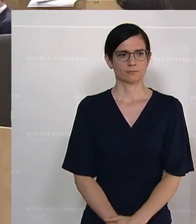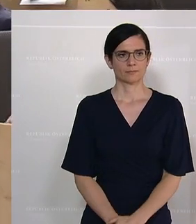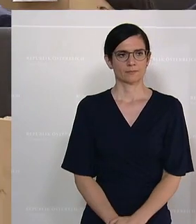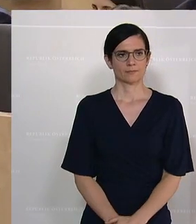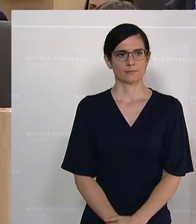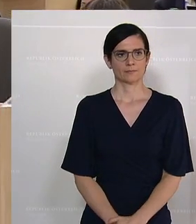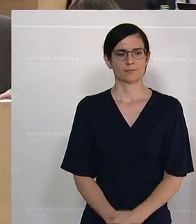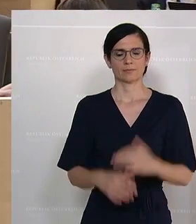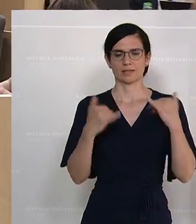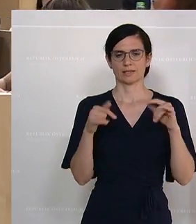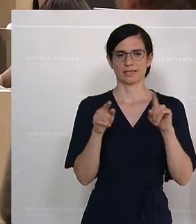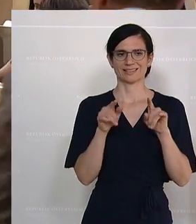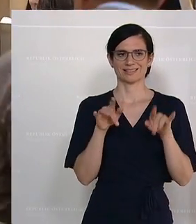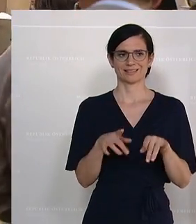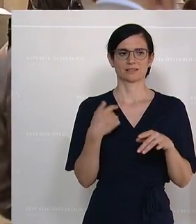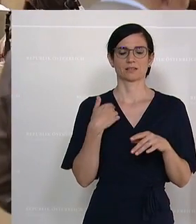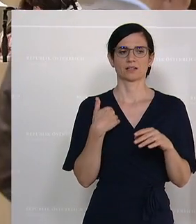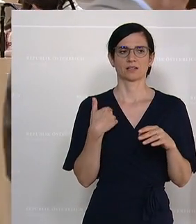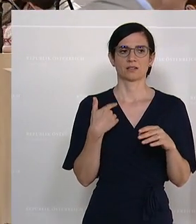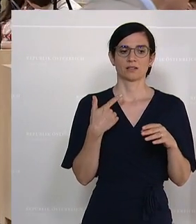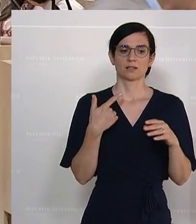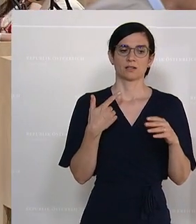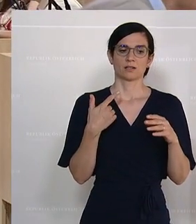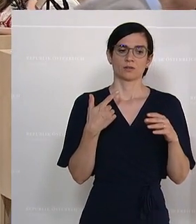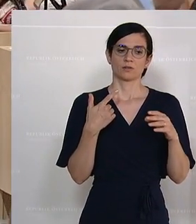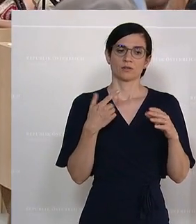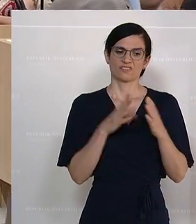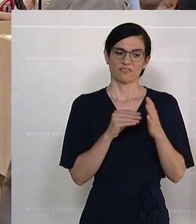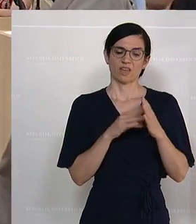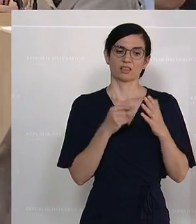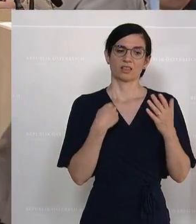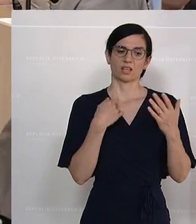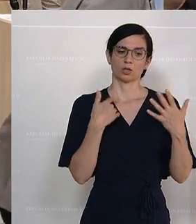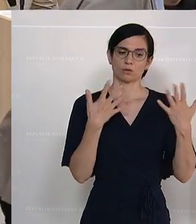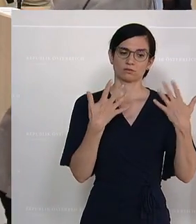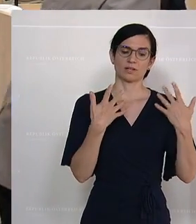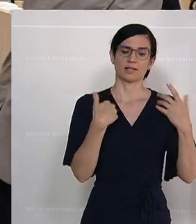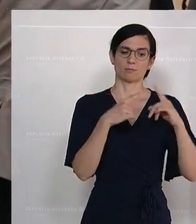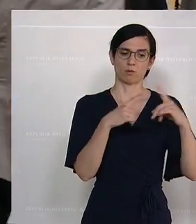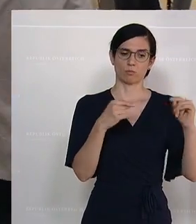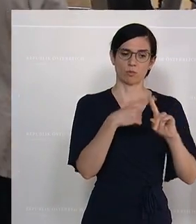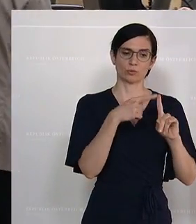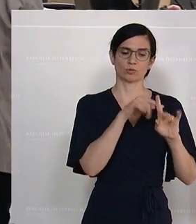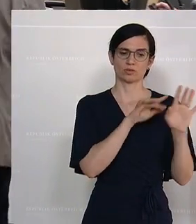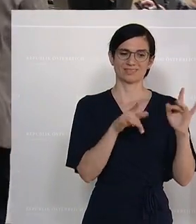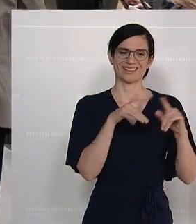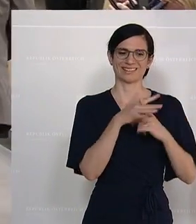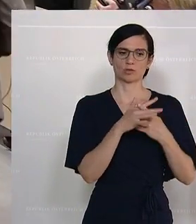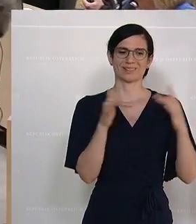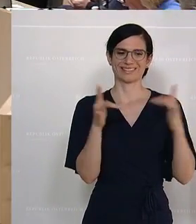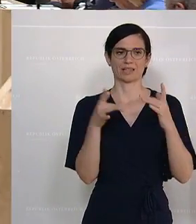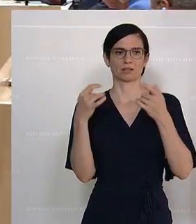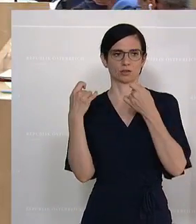wir nutzen mit der für den klima bonus aufgebauten infrastruktur instrument gegen die teuerung